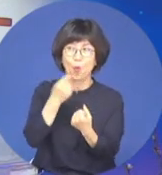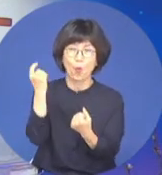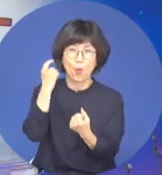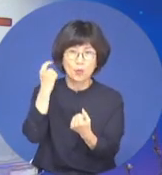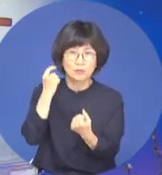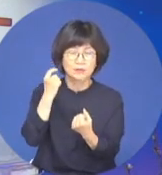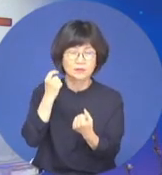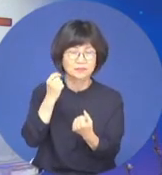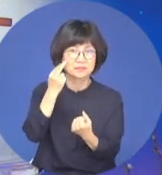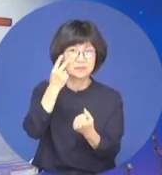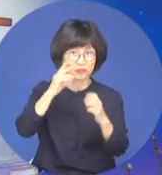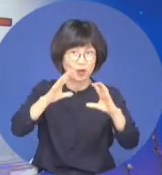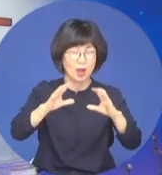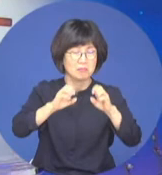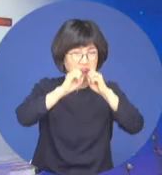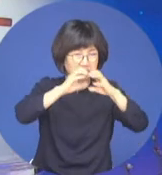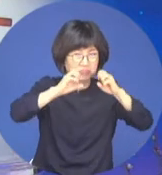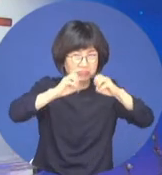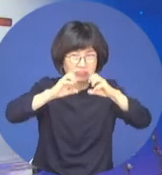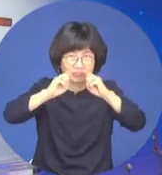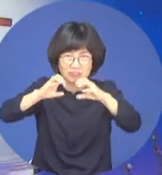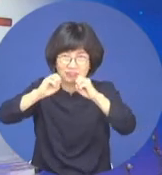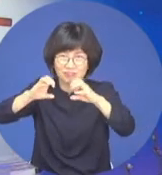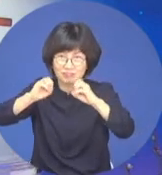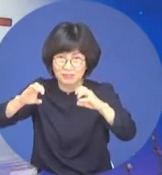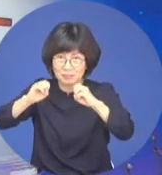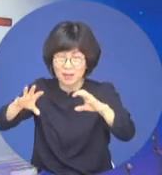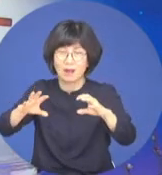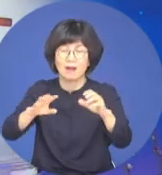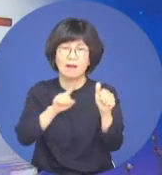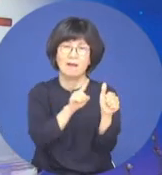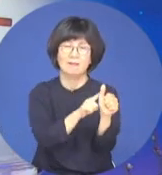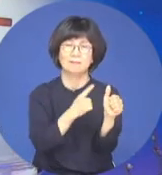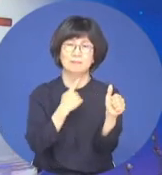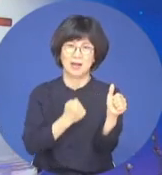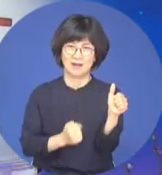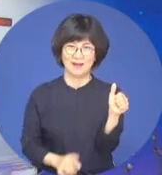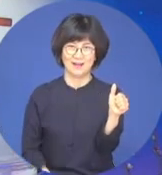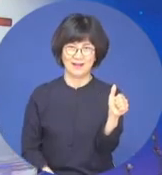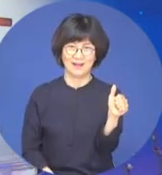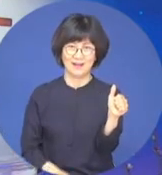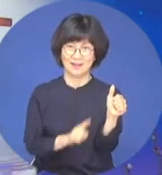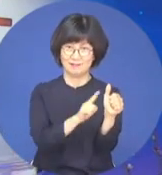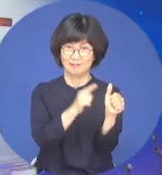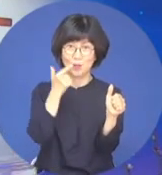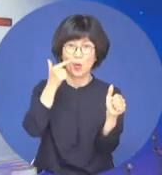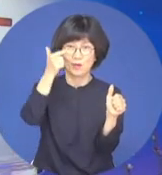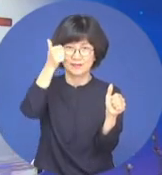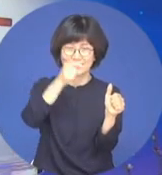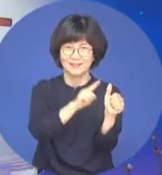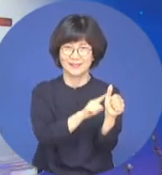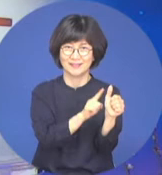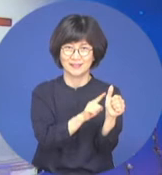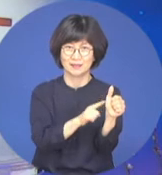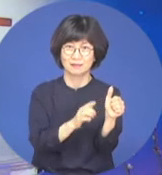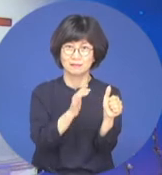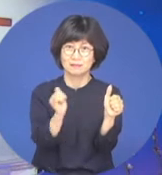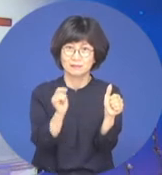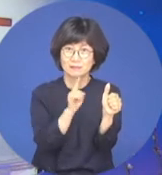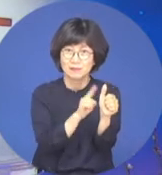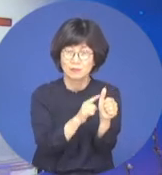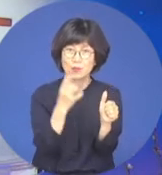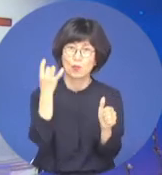전파하는 미국의 부흥 사역에 굉장히 기여한 목사님이 있습니다. 이분이 워낙